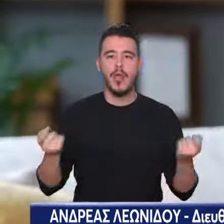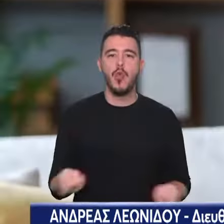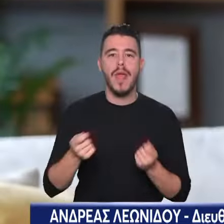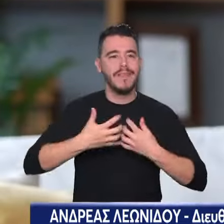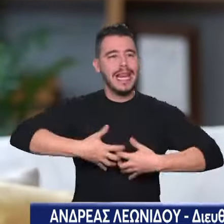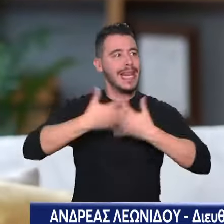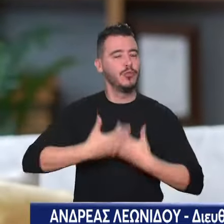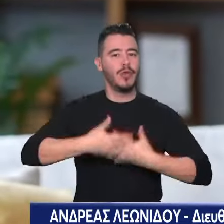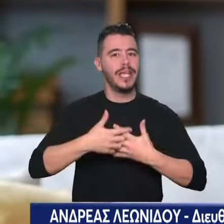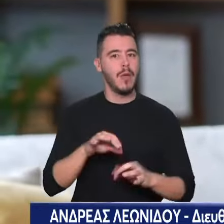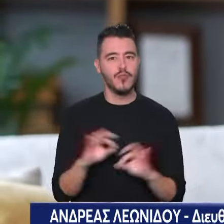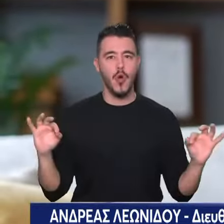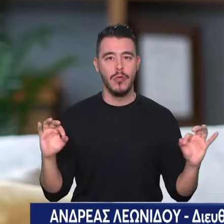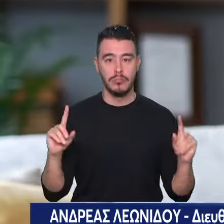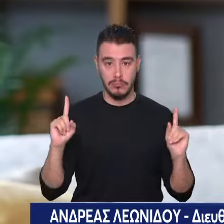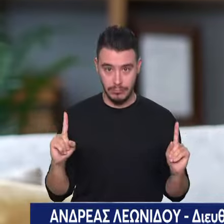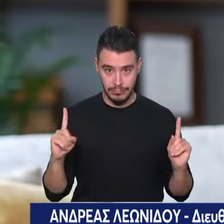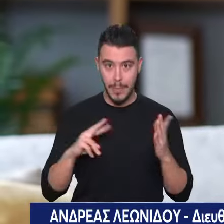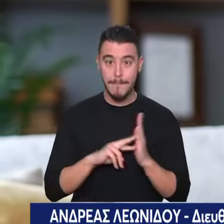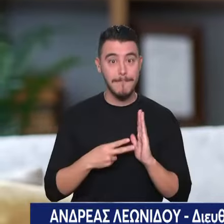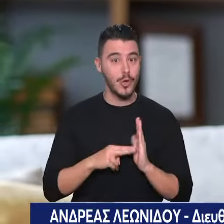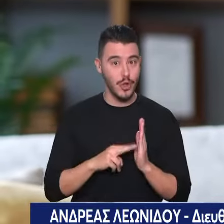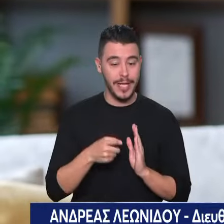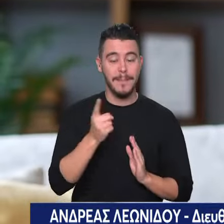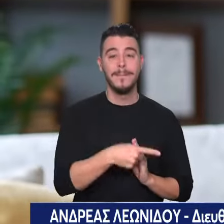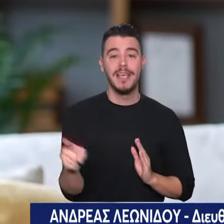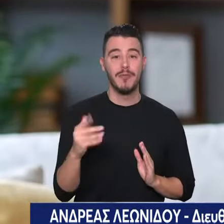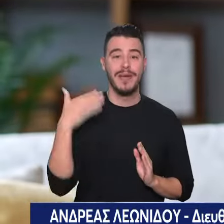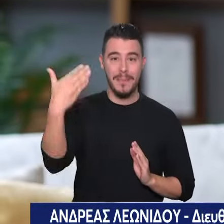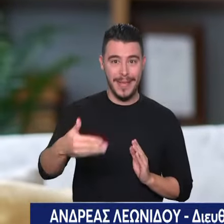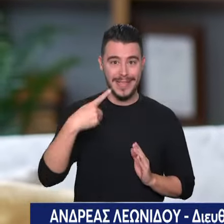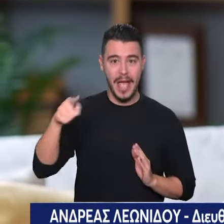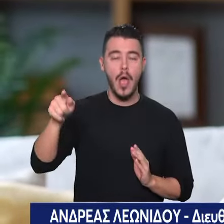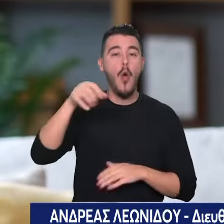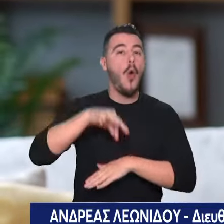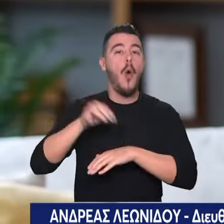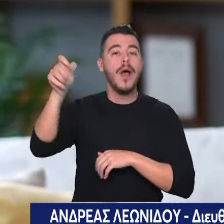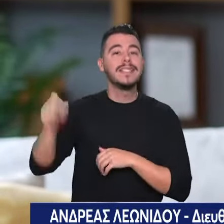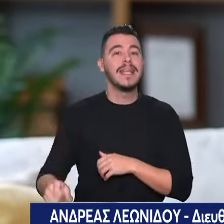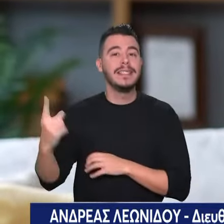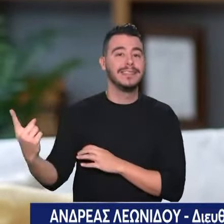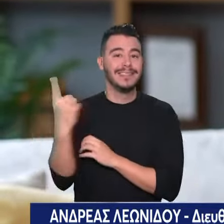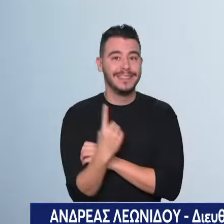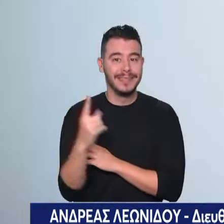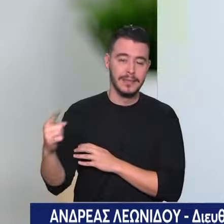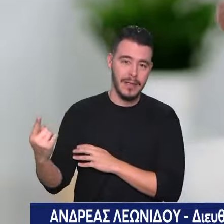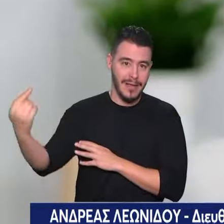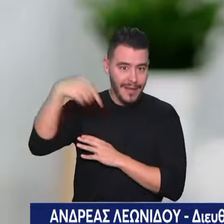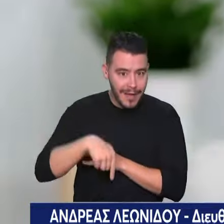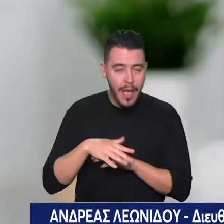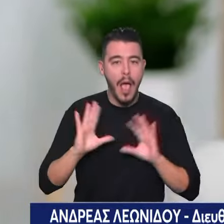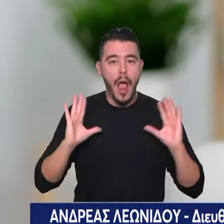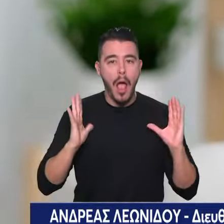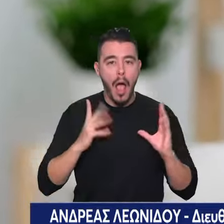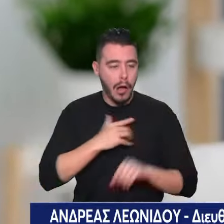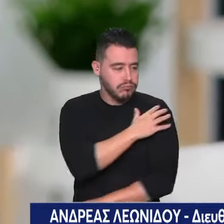πρώτη εβδομάδα έρχονται οδηγώντας και έχοντας ανακτήσει πλήρως την ποιότητα ζωής τους στο ιατρείο. Δηλαδή, σε λίγες ημέρες. Πας στη δουλειά κανονικά,